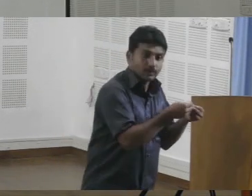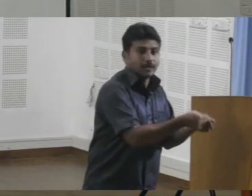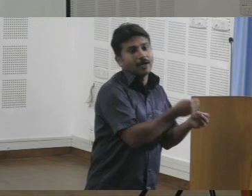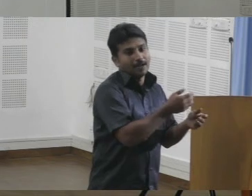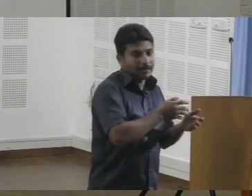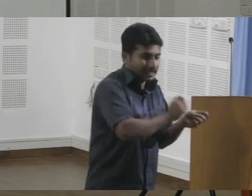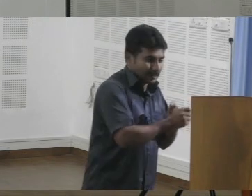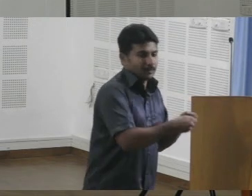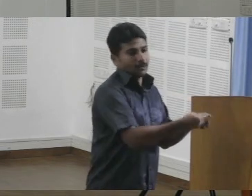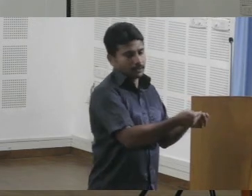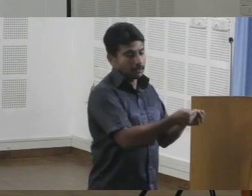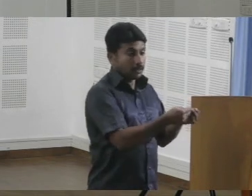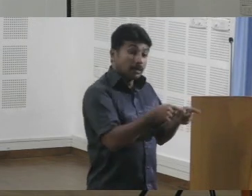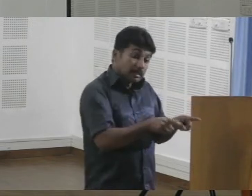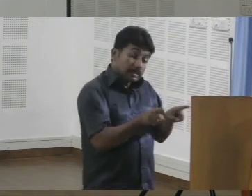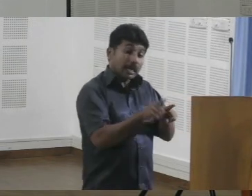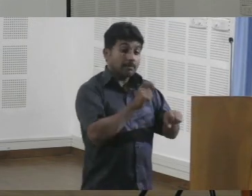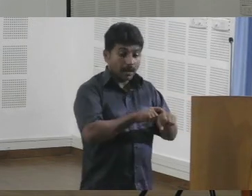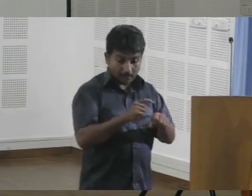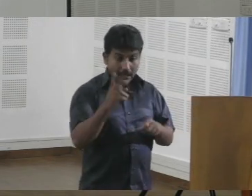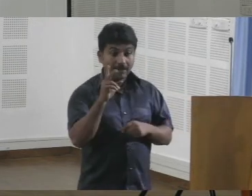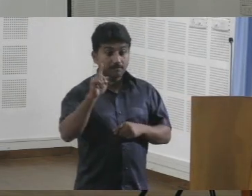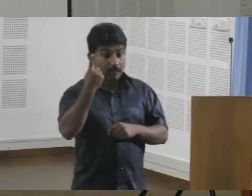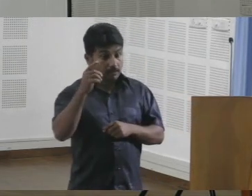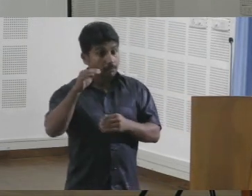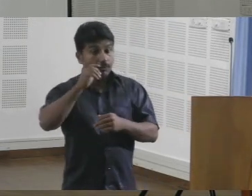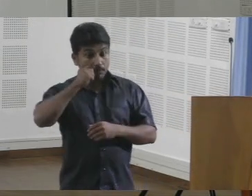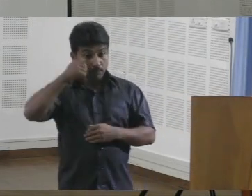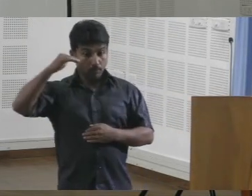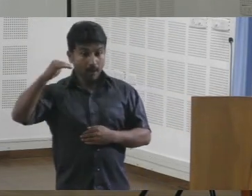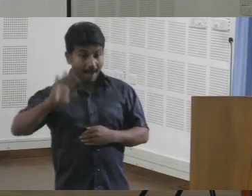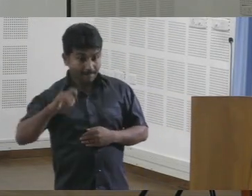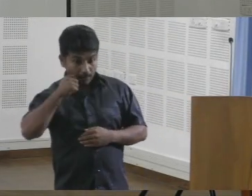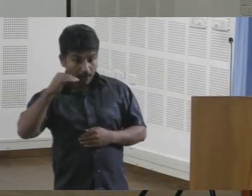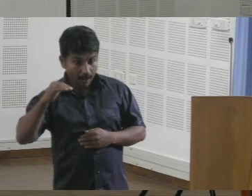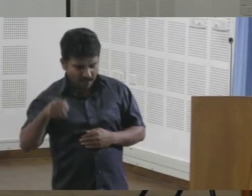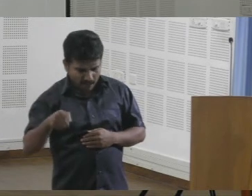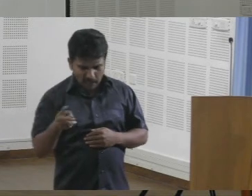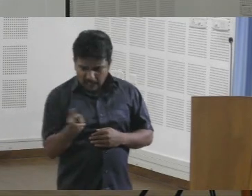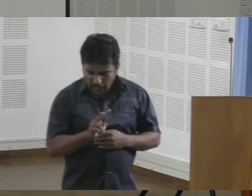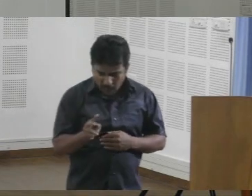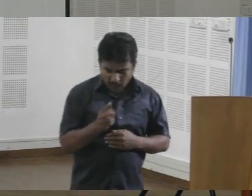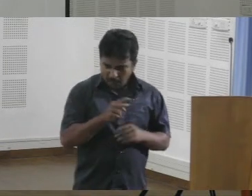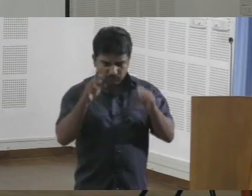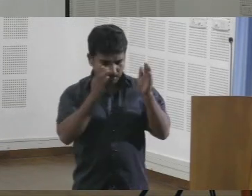കൊടുക്കണം, വീട്ടിലെ ബാക്കി റെസ്പോൺസിബിലിറ്റീസ് ചെയ്യണം. അപ്പൊ ഇതെല്ലാം കൂടി എനിക്ക് ബാലൻസ് ചെയ്യാൻ